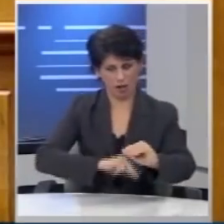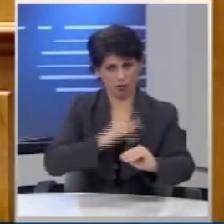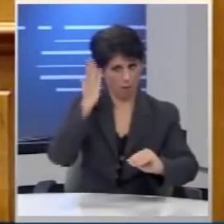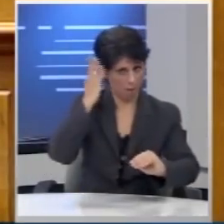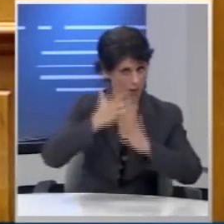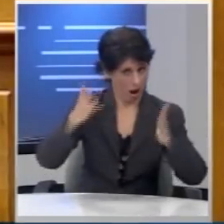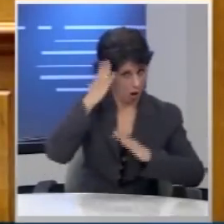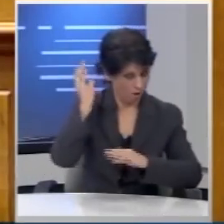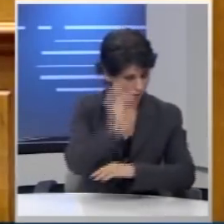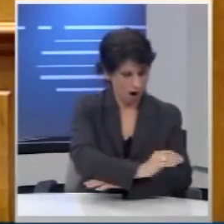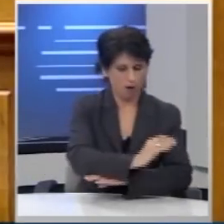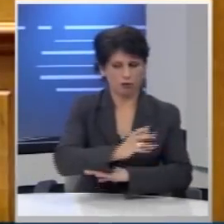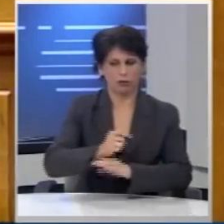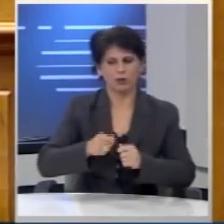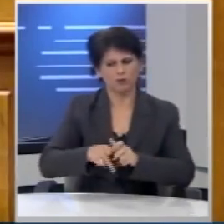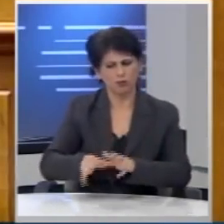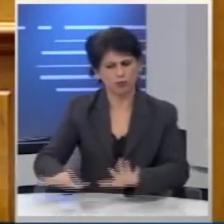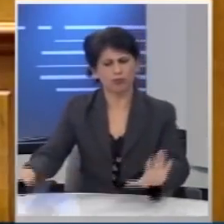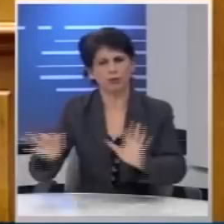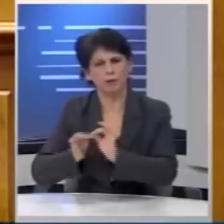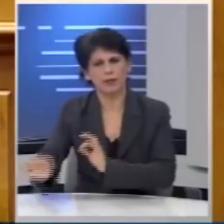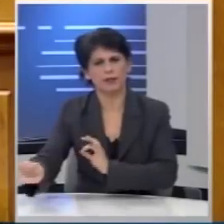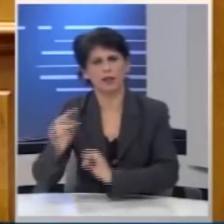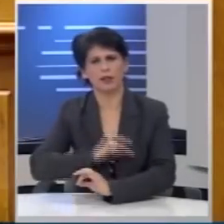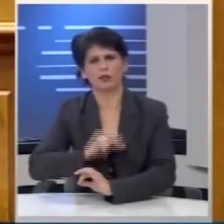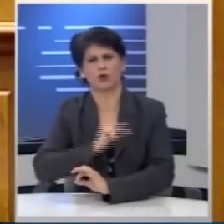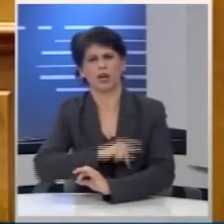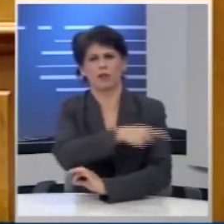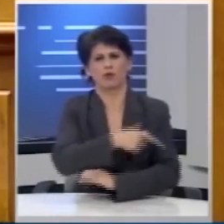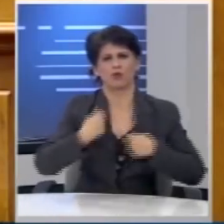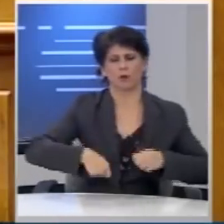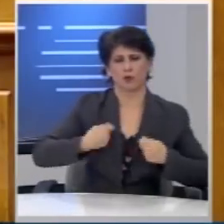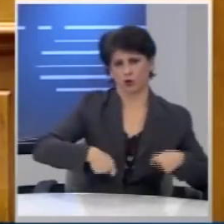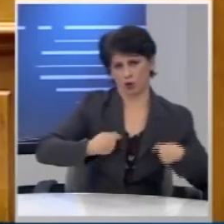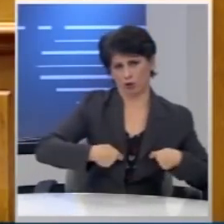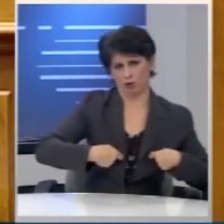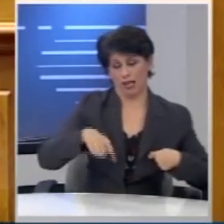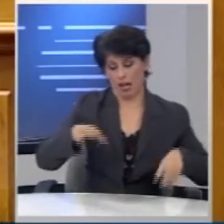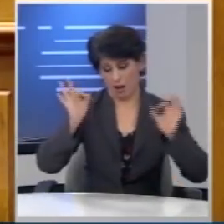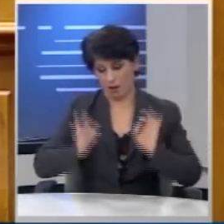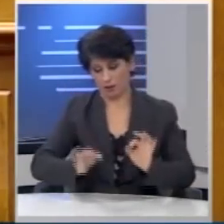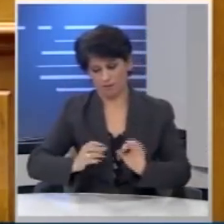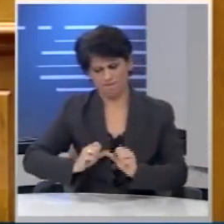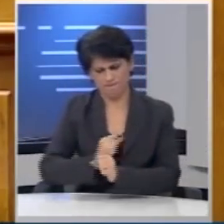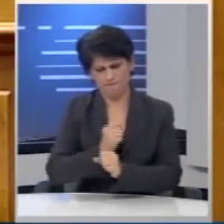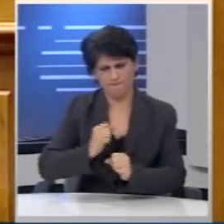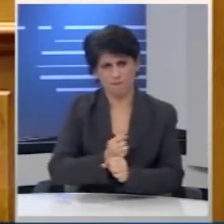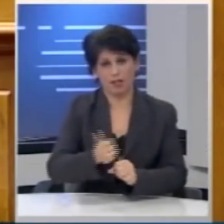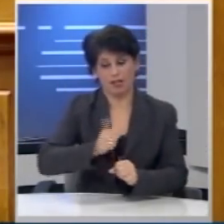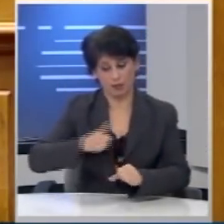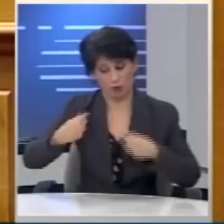κεφάλαιο και προώθηση όλων των μέτρων που απαιτούνται για την κερδοφορία του. Χαρακτηριστική είναι και η επιμονή σας